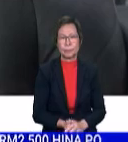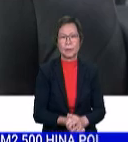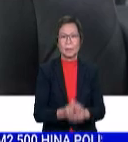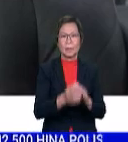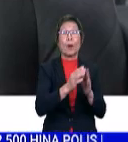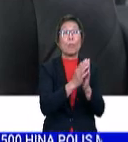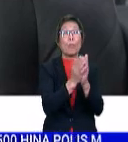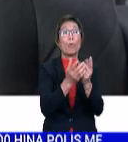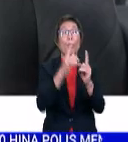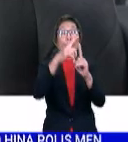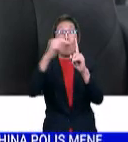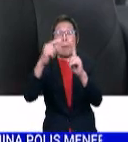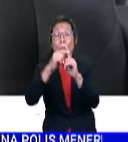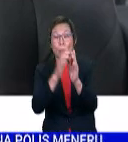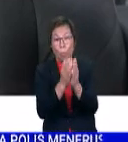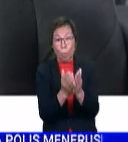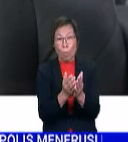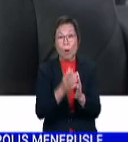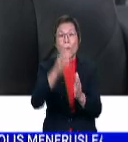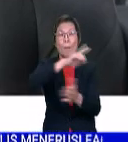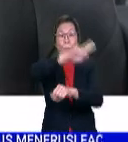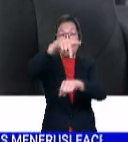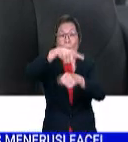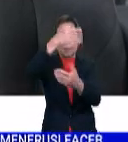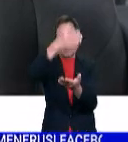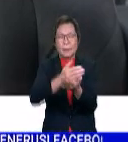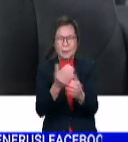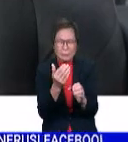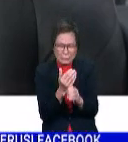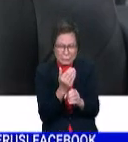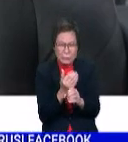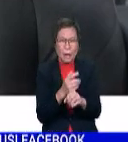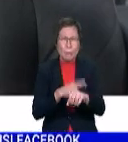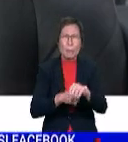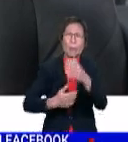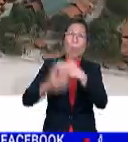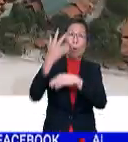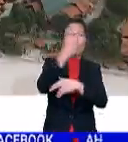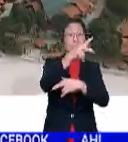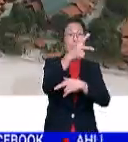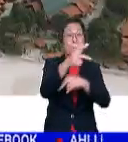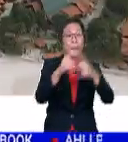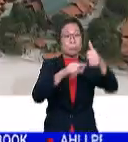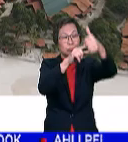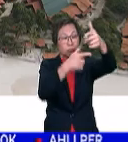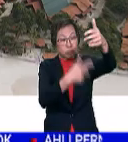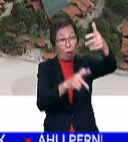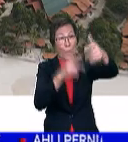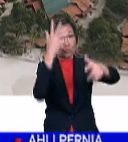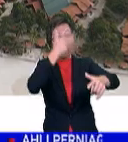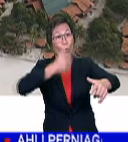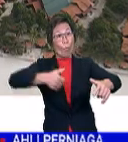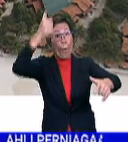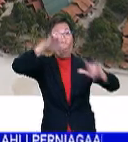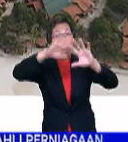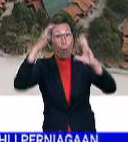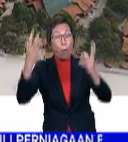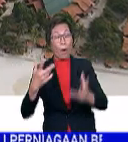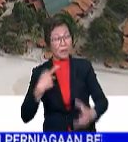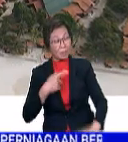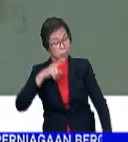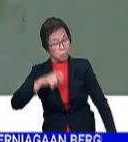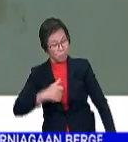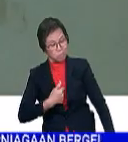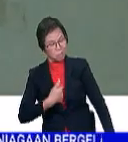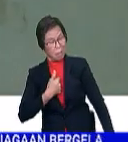guidebook iaitu Pulau Perintian Kecil yang mana saya tahu dia ke-13 tercantik di dunia. Jadi kita patut berbangga